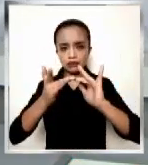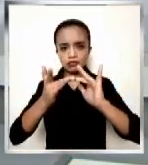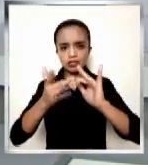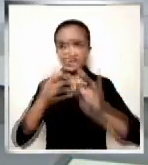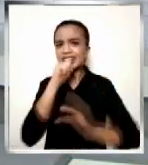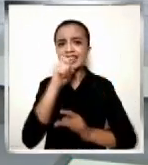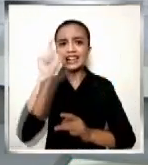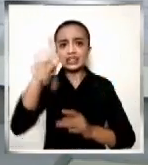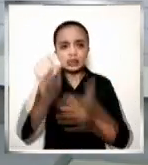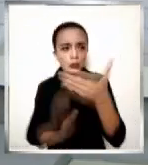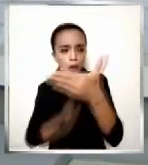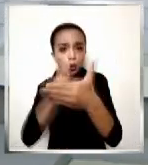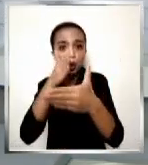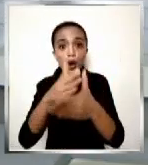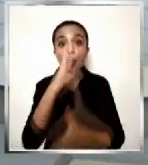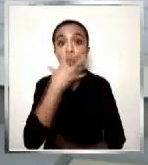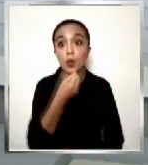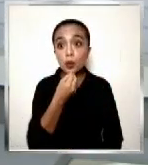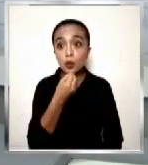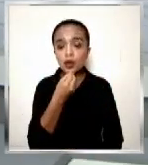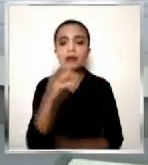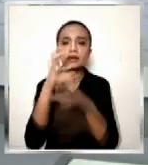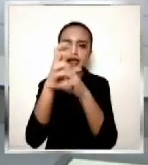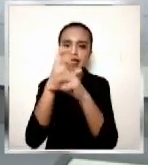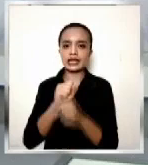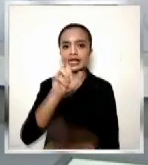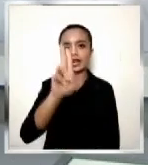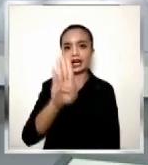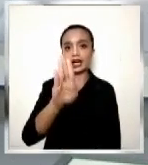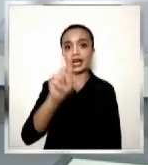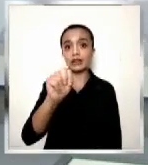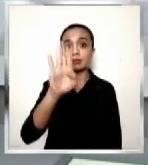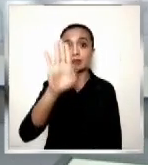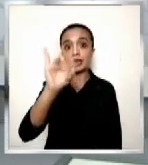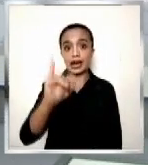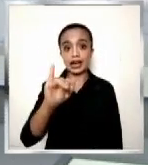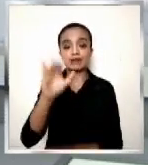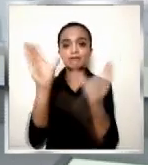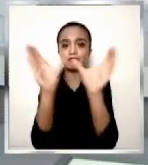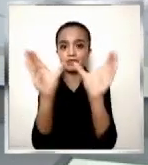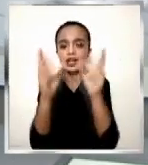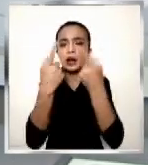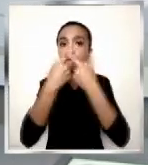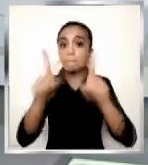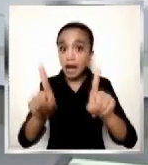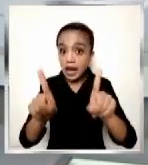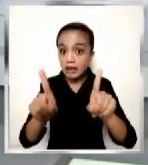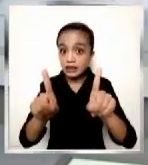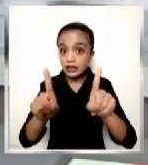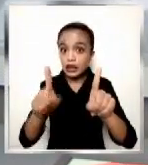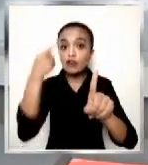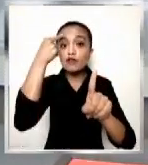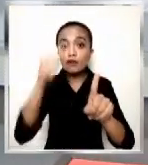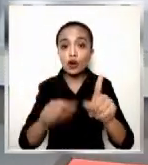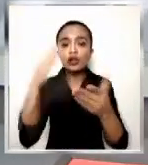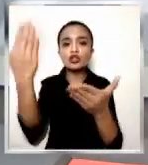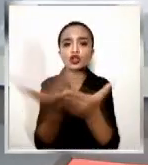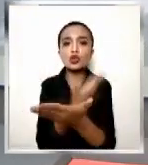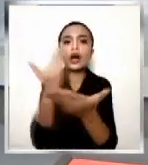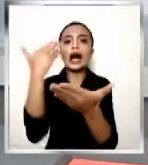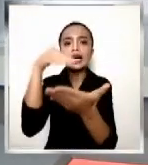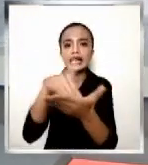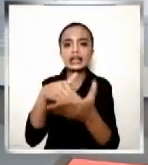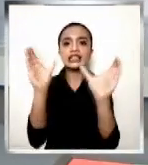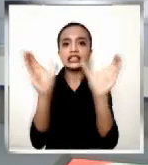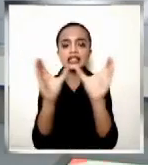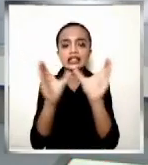mga kukuha ng NBI clearance. Pero paglilinaw po ng NBI, para lang ito sa renewal ng mga clearance na napaso sa